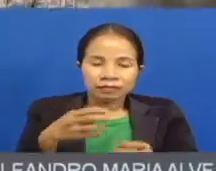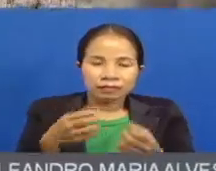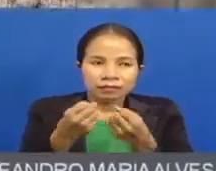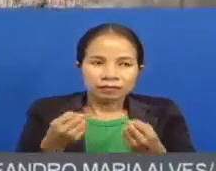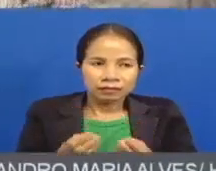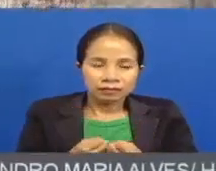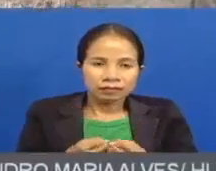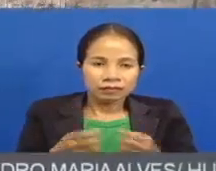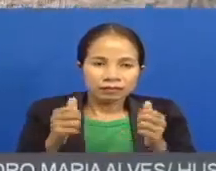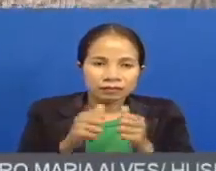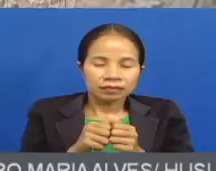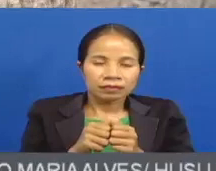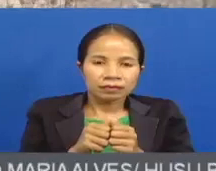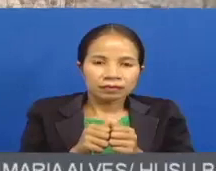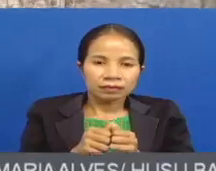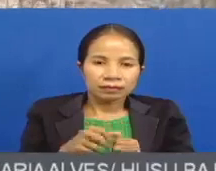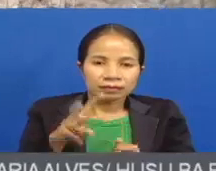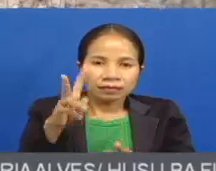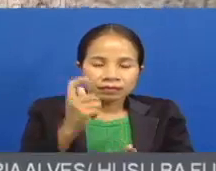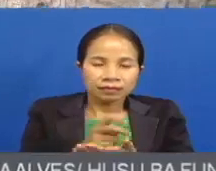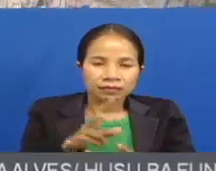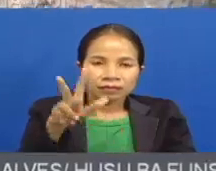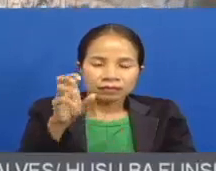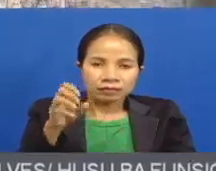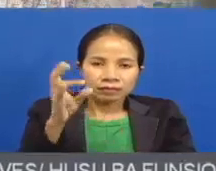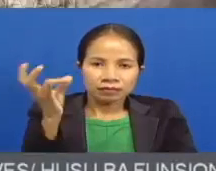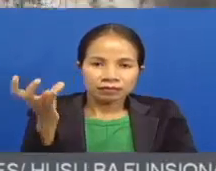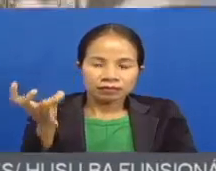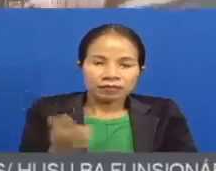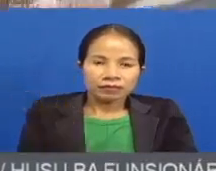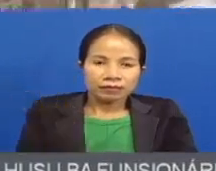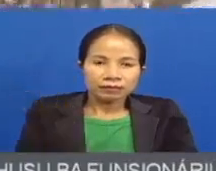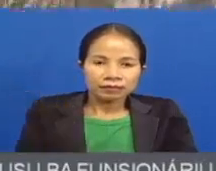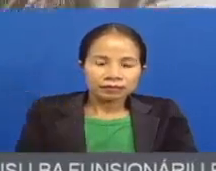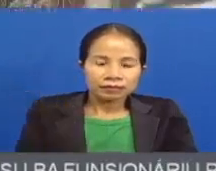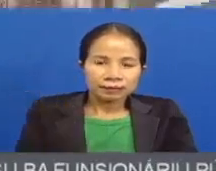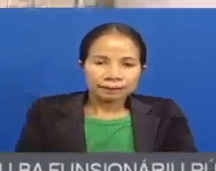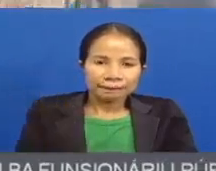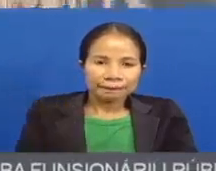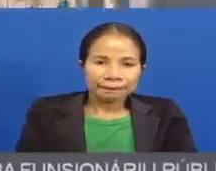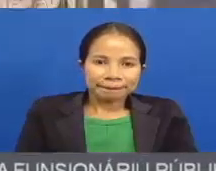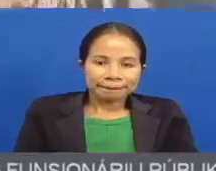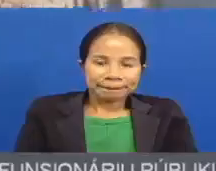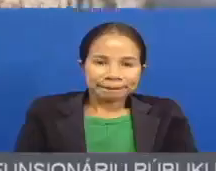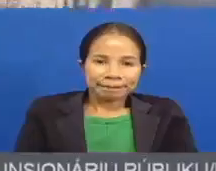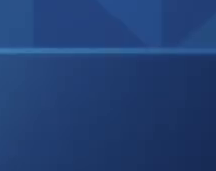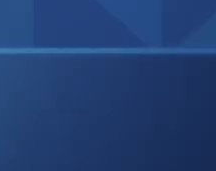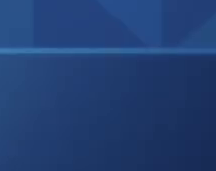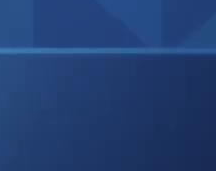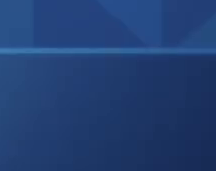suku tapo memo hamutuk hektar rihun rua atus tolu hitunolo. Husi bobonaru Triponi Marques ba